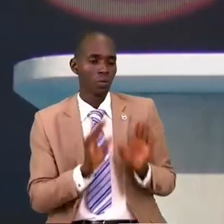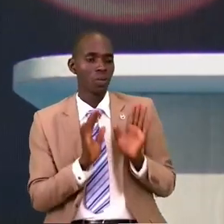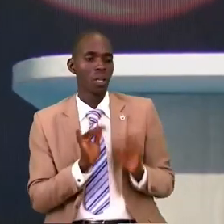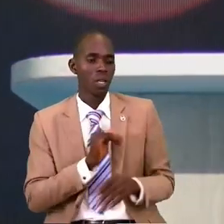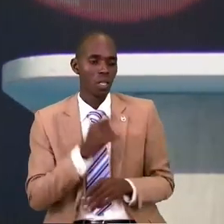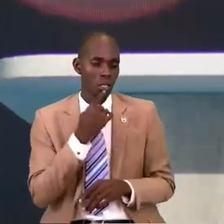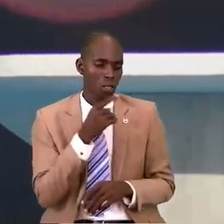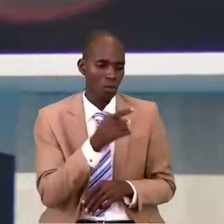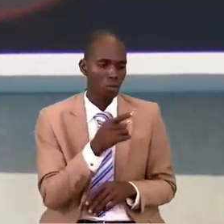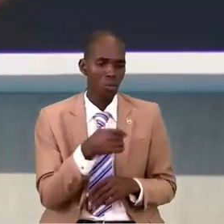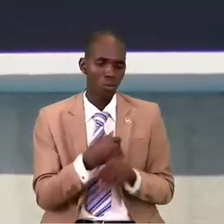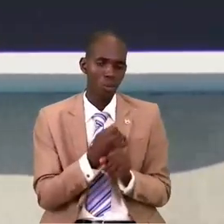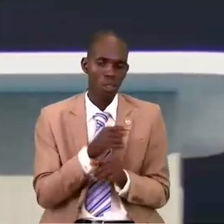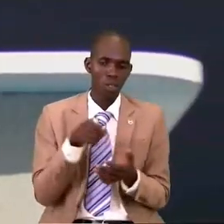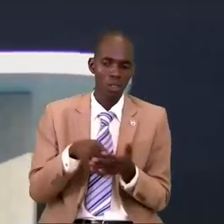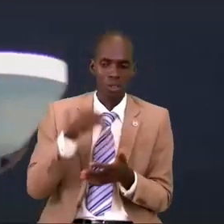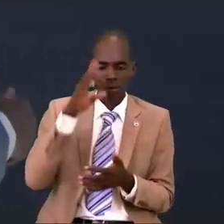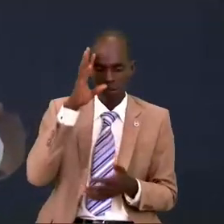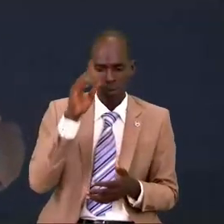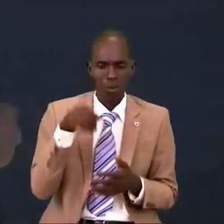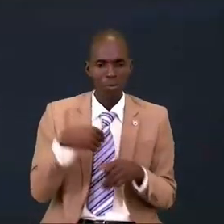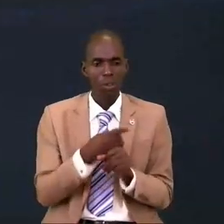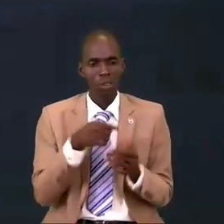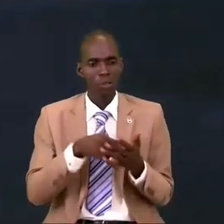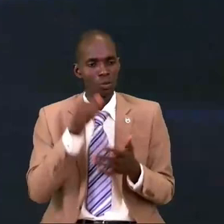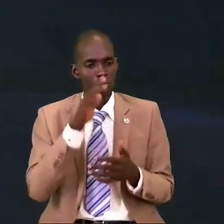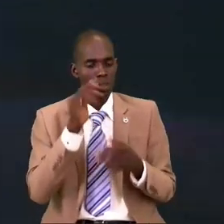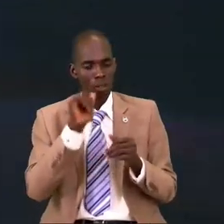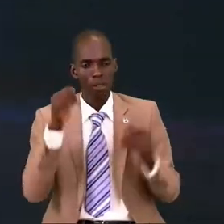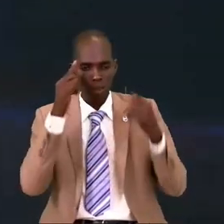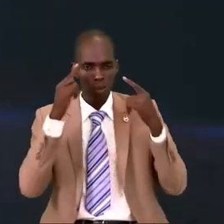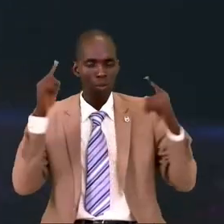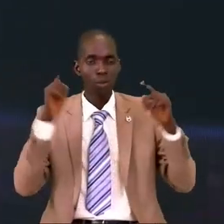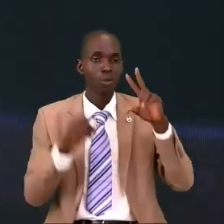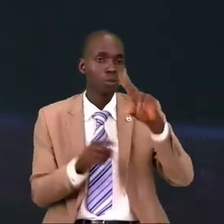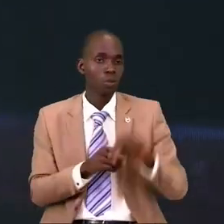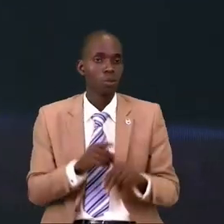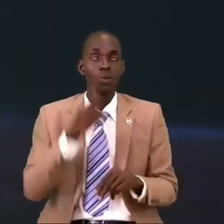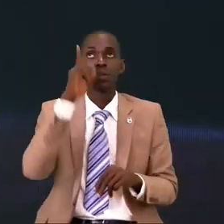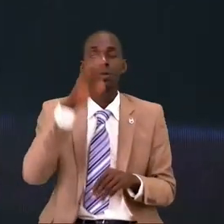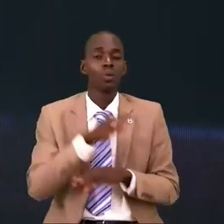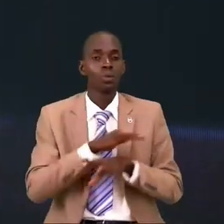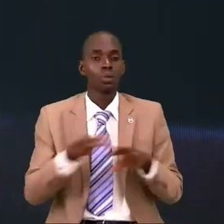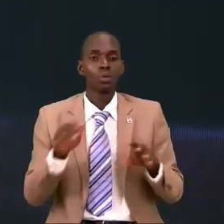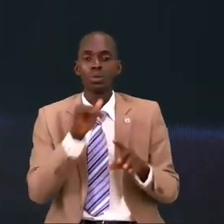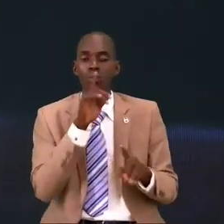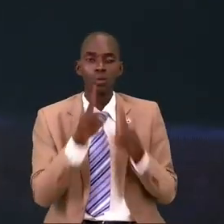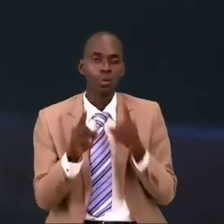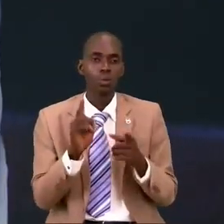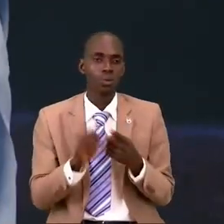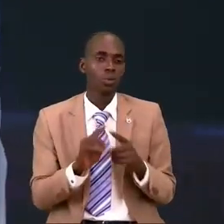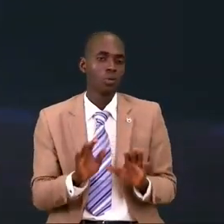Non, il ne parle pas à la crainte. Quand Dieu parle, il ne parle pas à